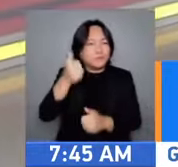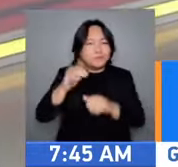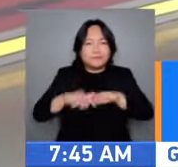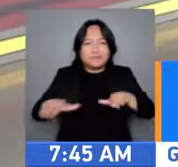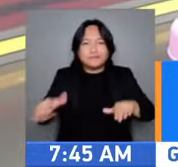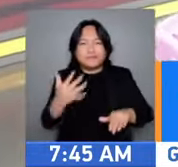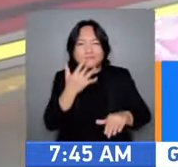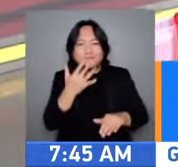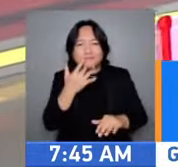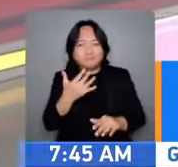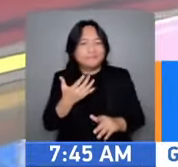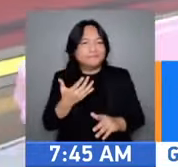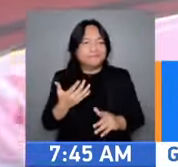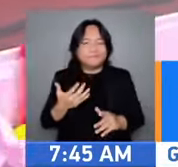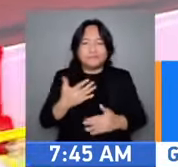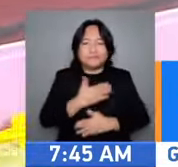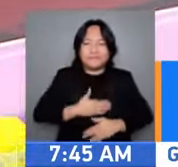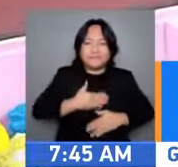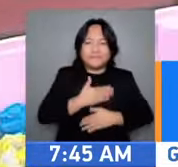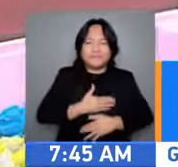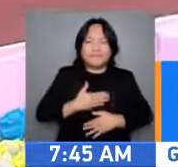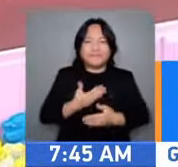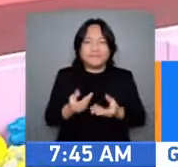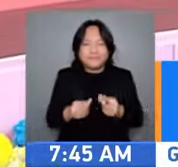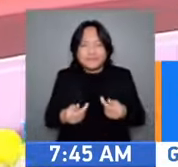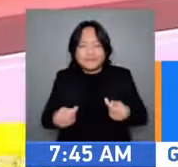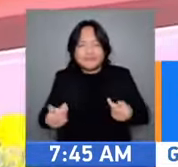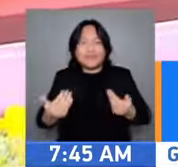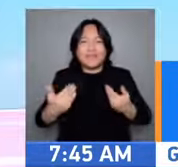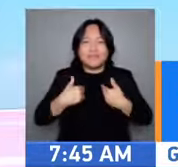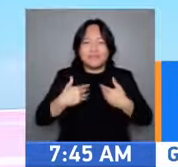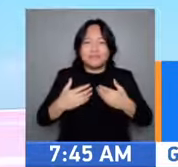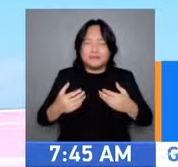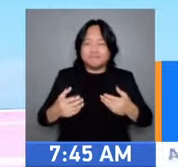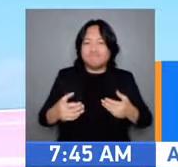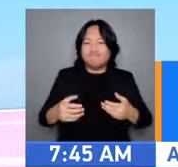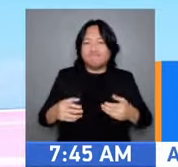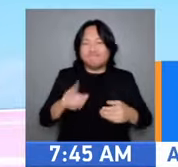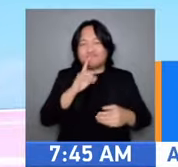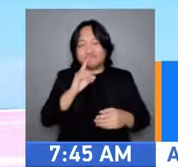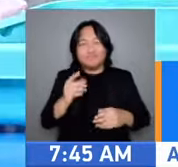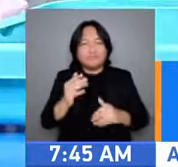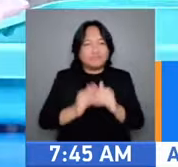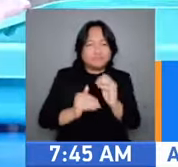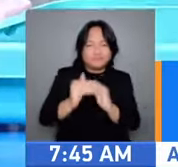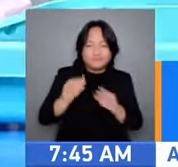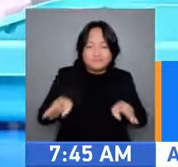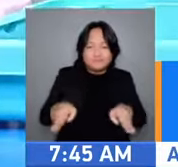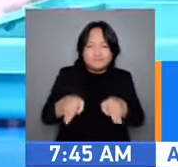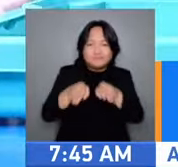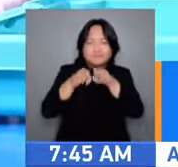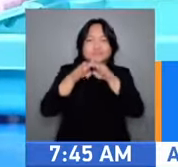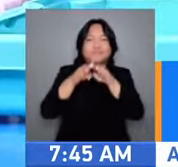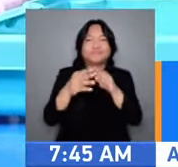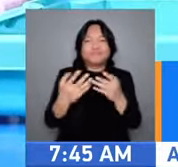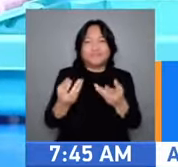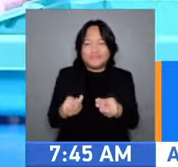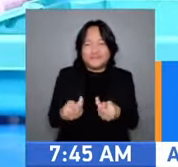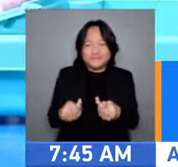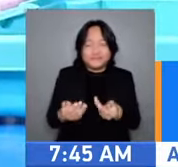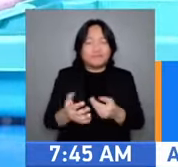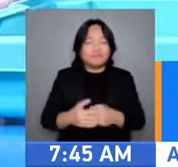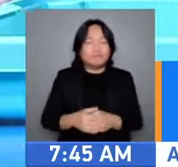talaga nag-enjoy. Gumagawa pa nga ng sandcastle. Pagandahan, palakihan, di ba? Yeah, pero kahit na sa bahay lang, syempre pwede